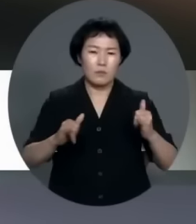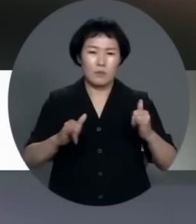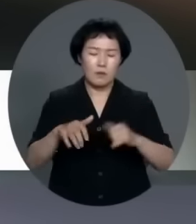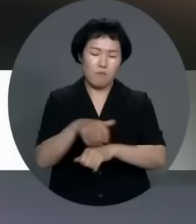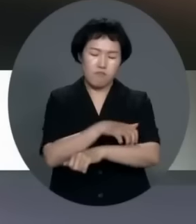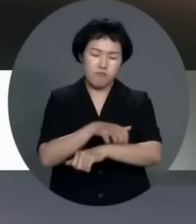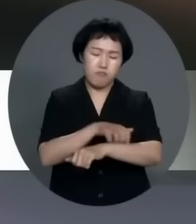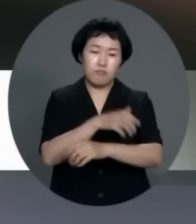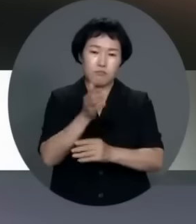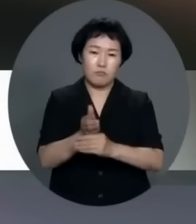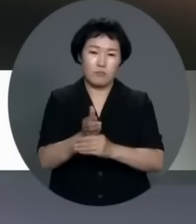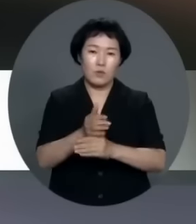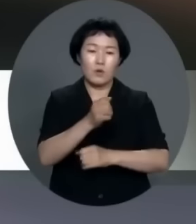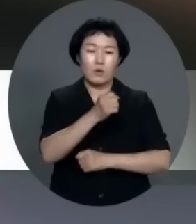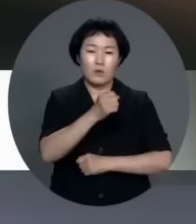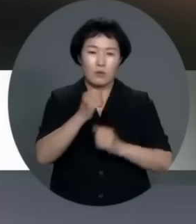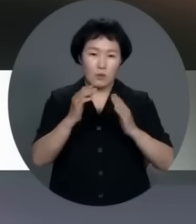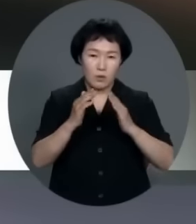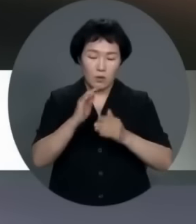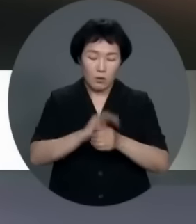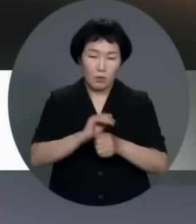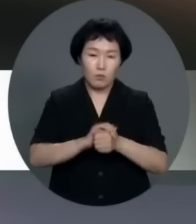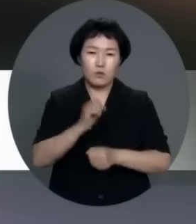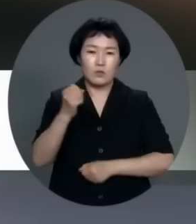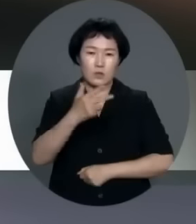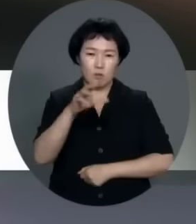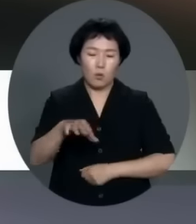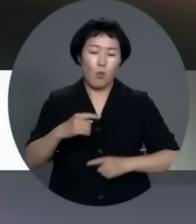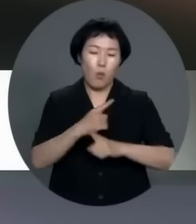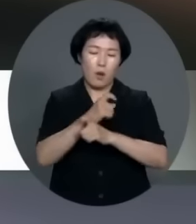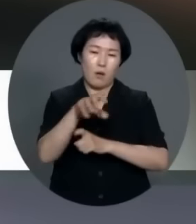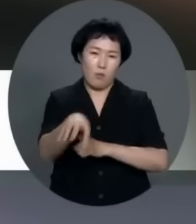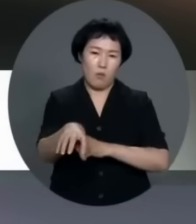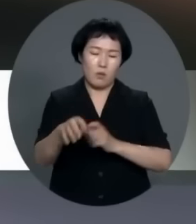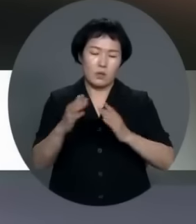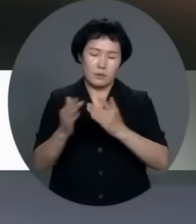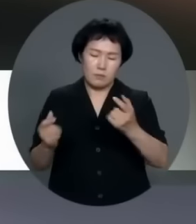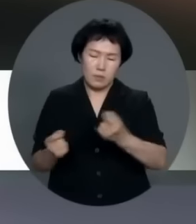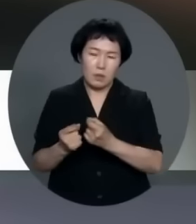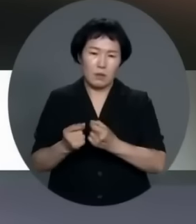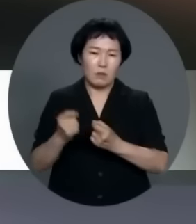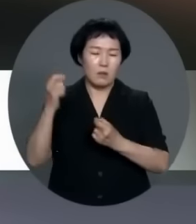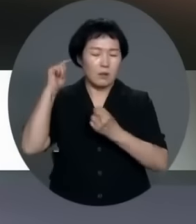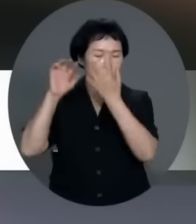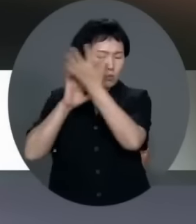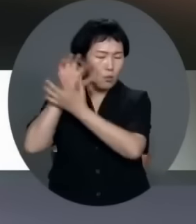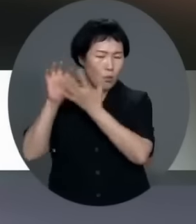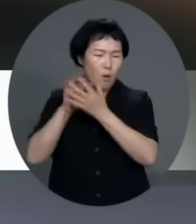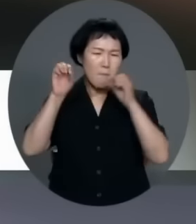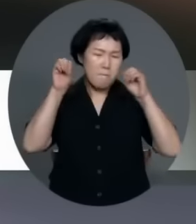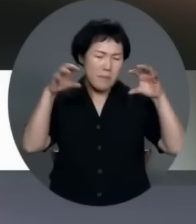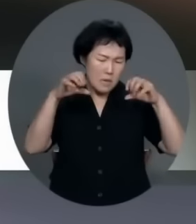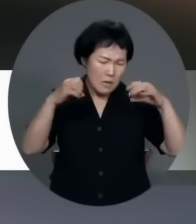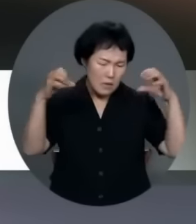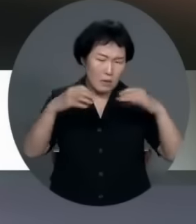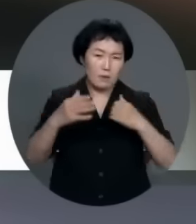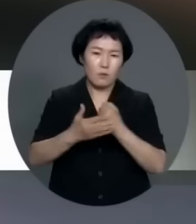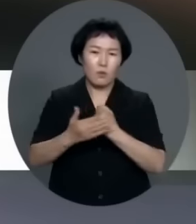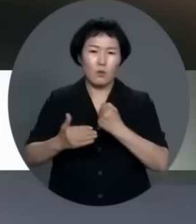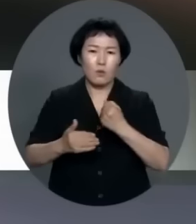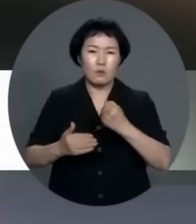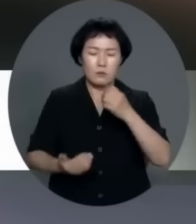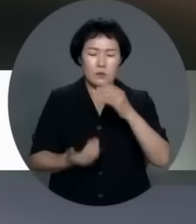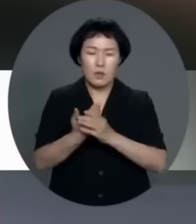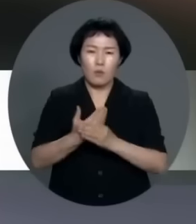곳이 있습니다. 경북 칠곡군 외관읍의 한 동네인데요. 소음과 빛 공해에 시달리고 사고 위험 때문에